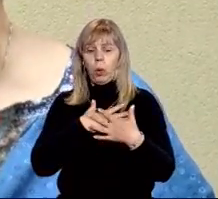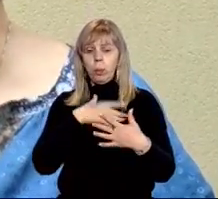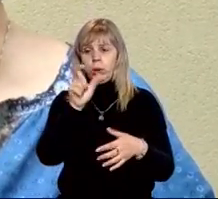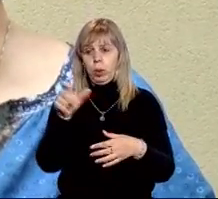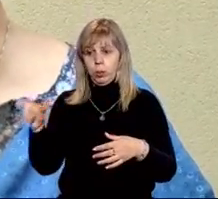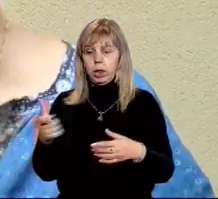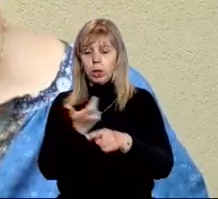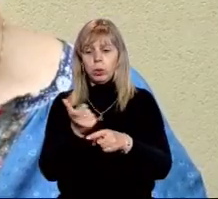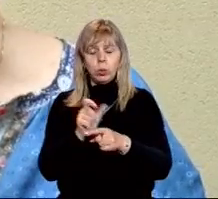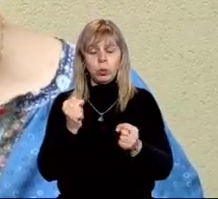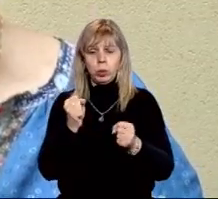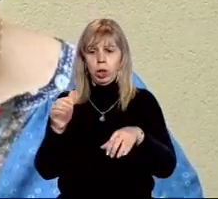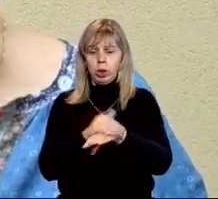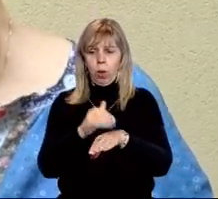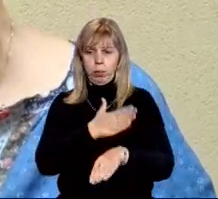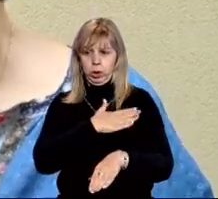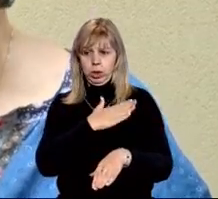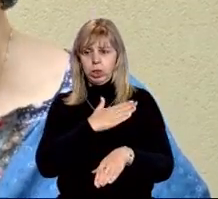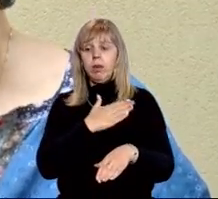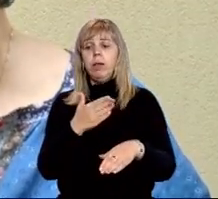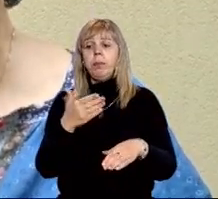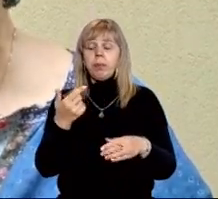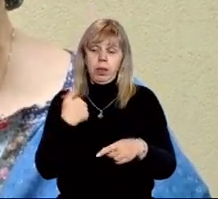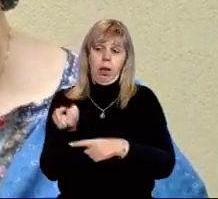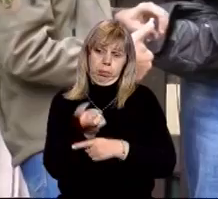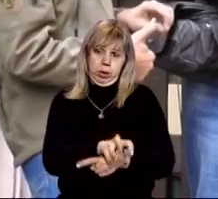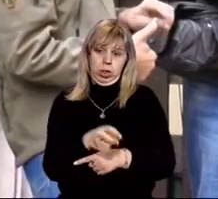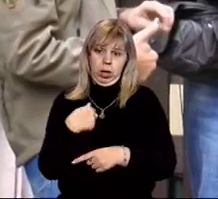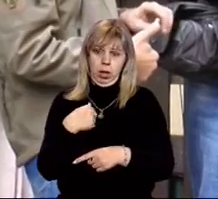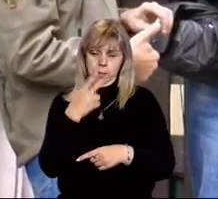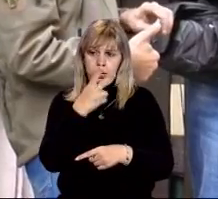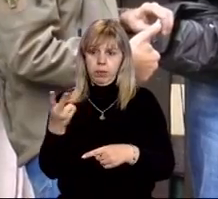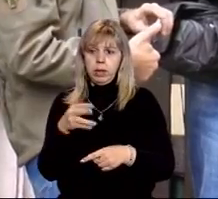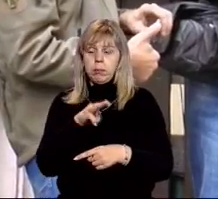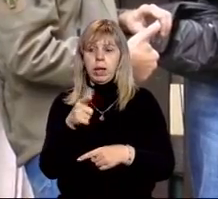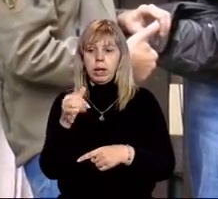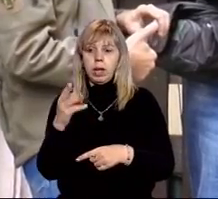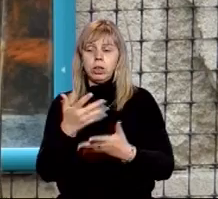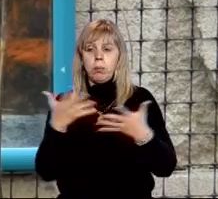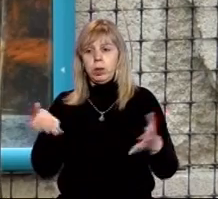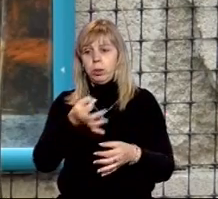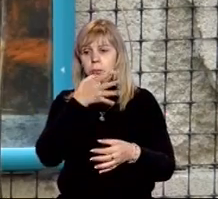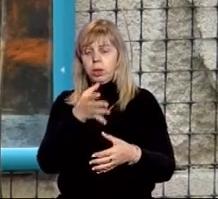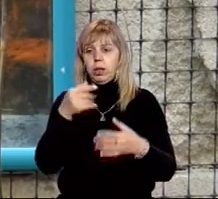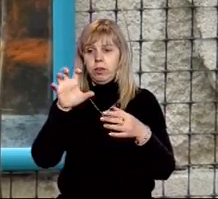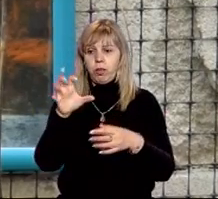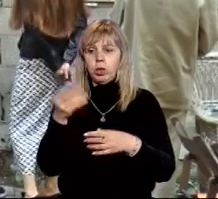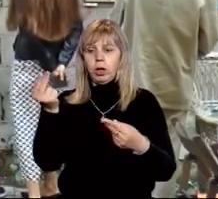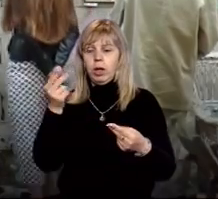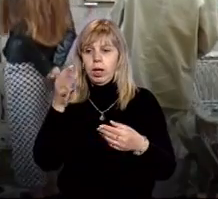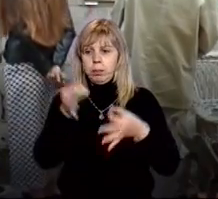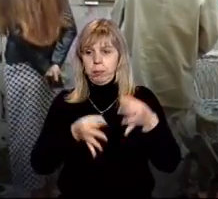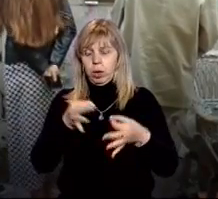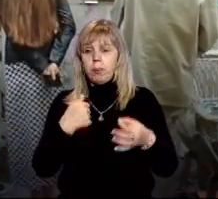людей, дуже доброзичливий. Ну, тому я й прийшла подивитися. Маріанні Грігаш найбільше сподобалися світлини з пейзажем.